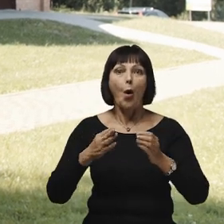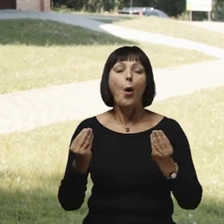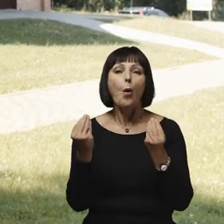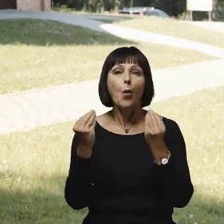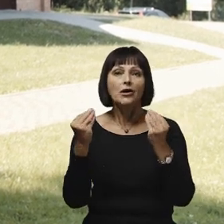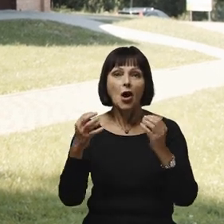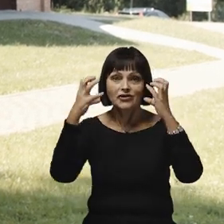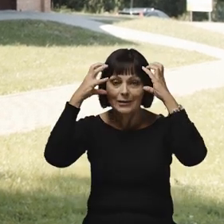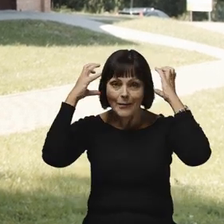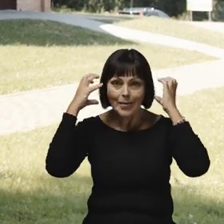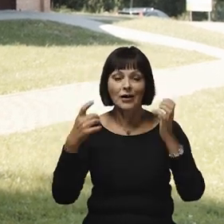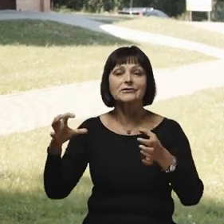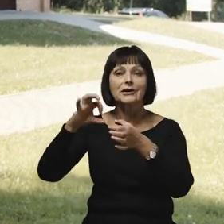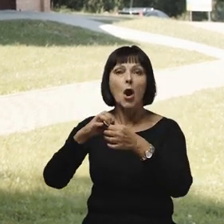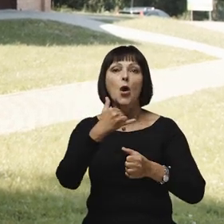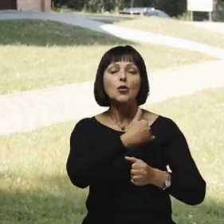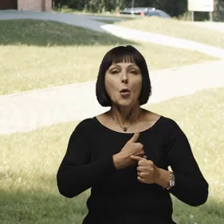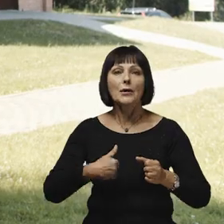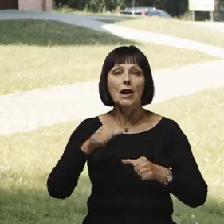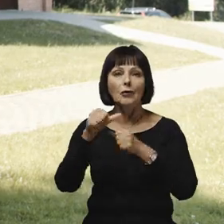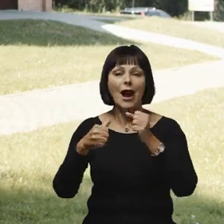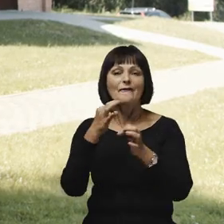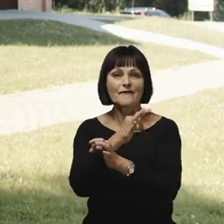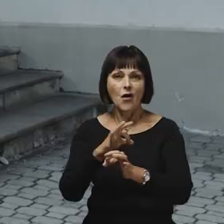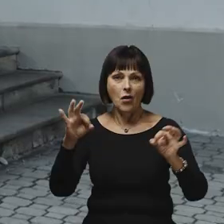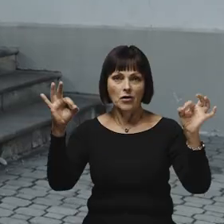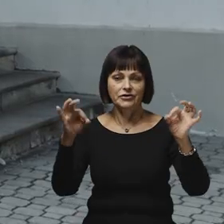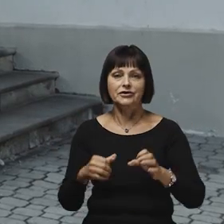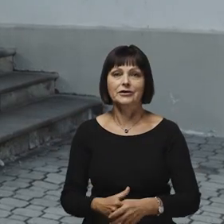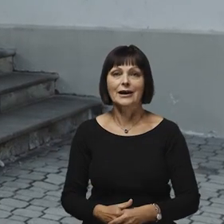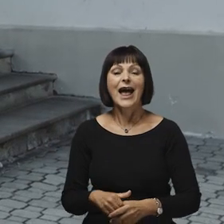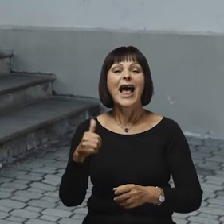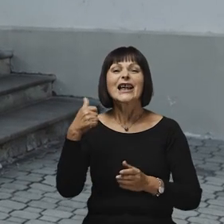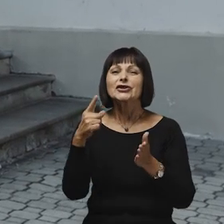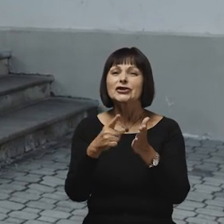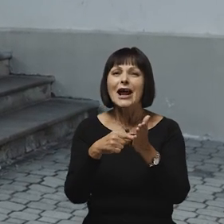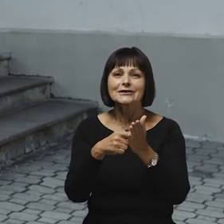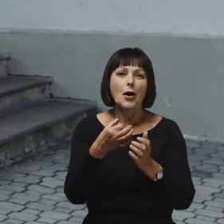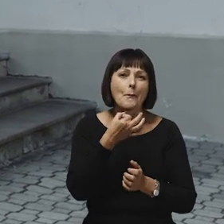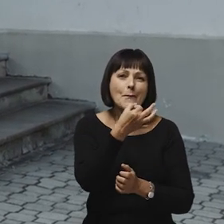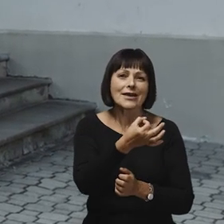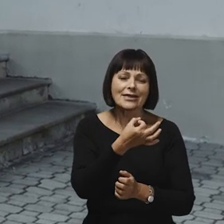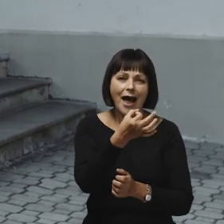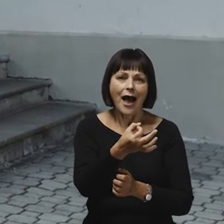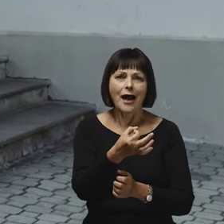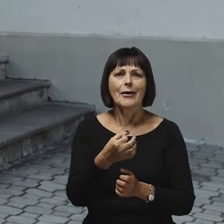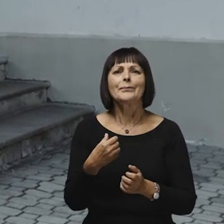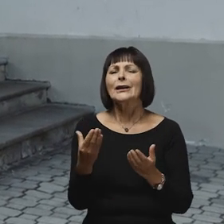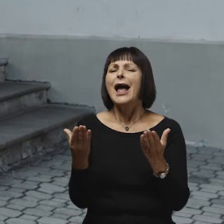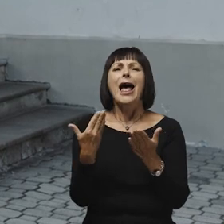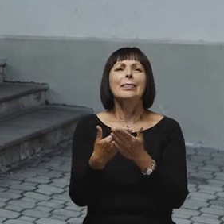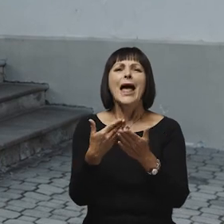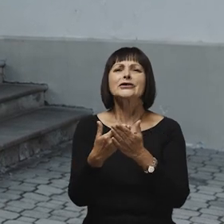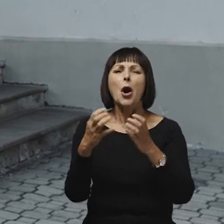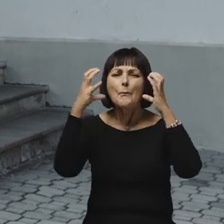Jana Paderewskiego i rocznicę odzyskania przez Polskę niepodległości. Jednym z najczęściej zadawanych mi pytań jest to, dlaczego Ignacy